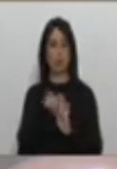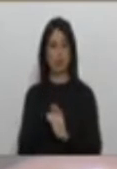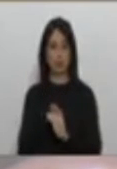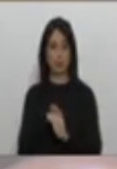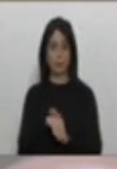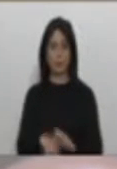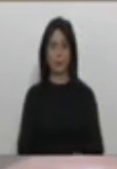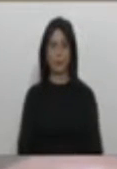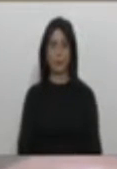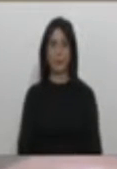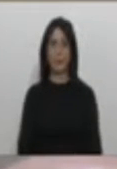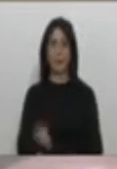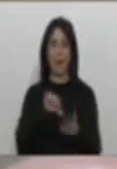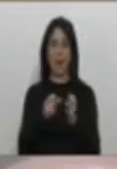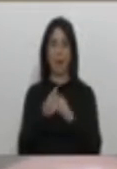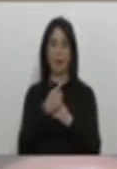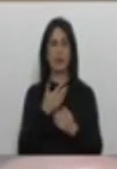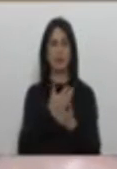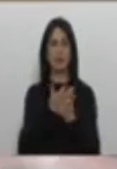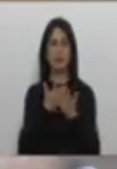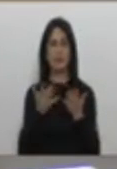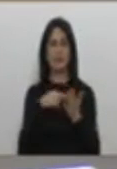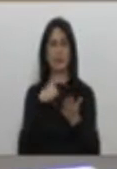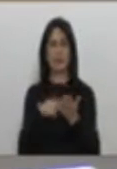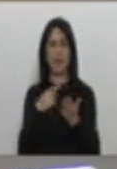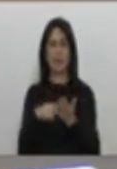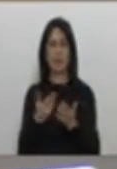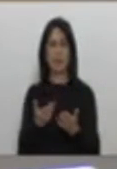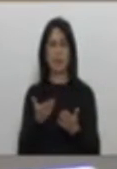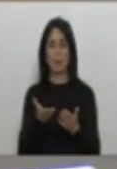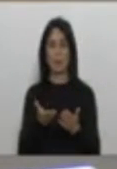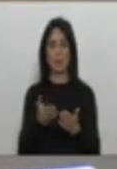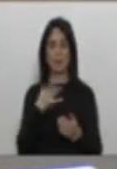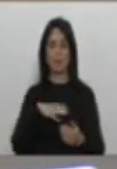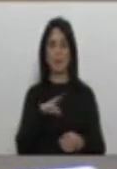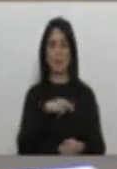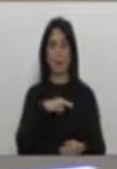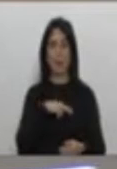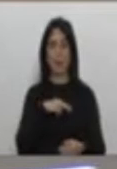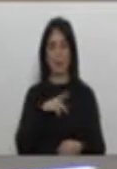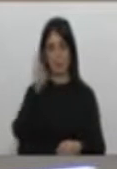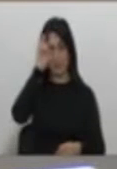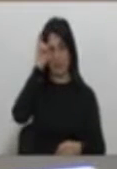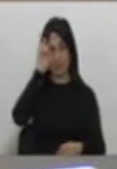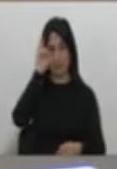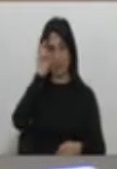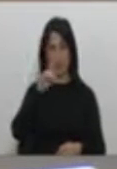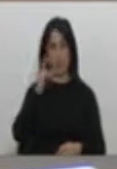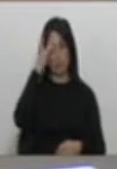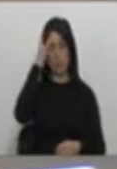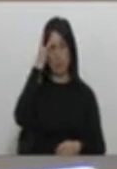ჩართული, გამოვლინდა მთელი ლიგი საკითხები, რომელსაც საქართველოს პარლამენტი, მთავრობა,